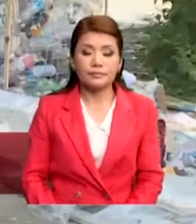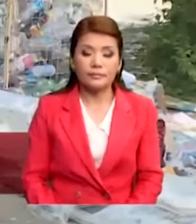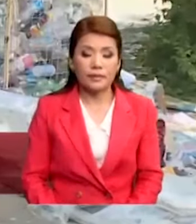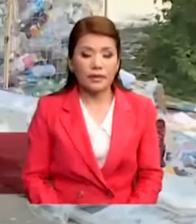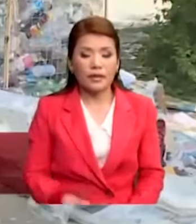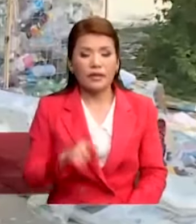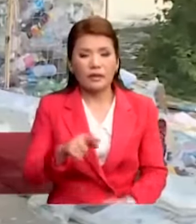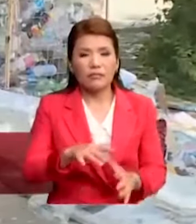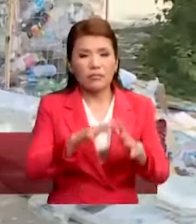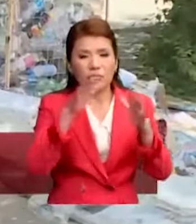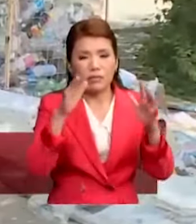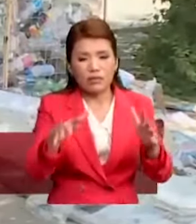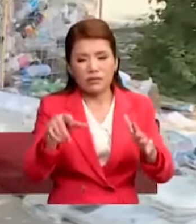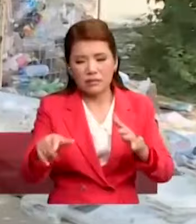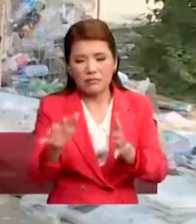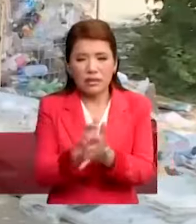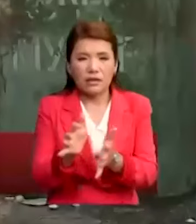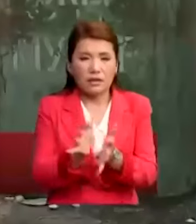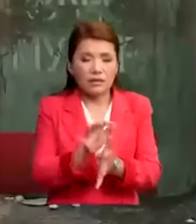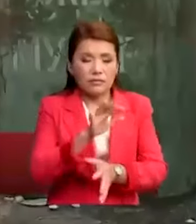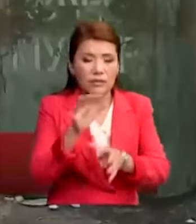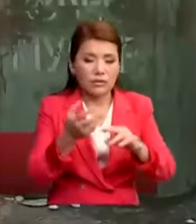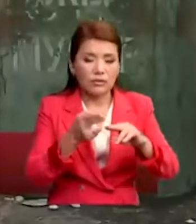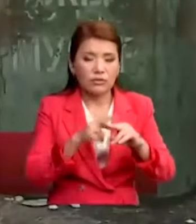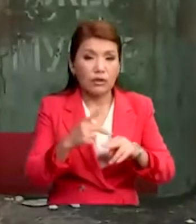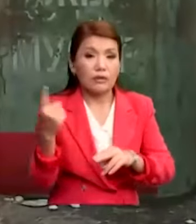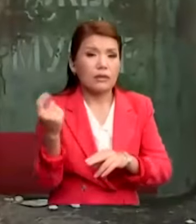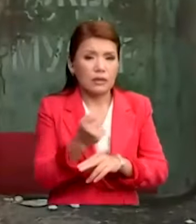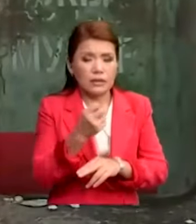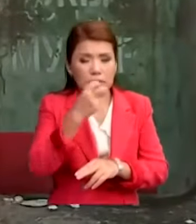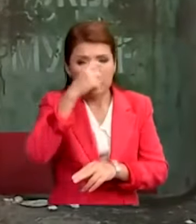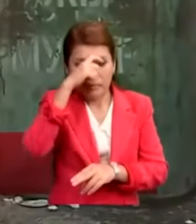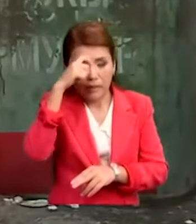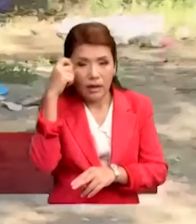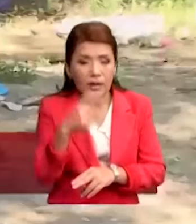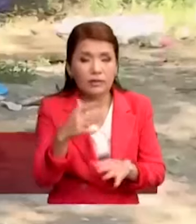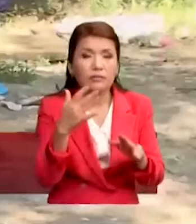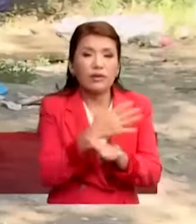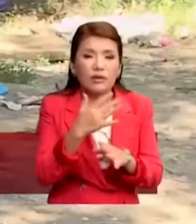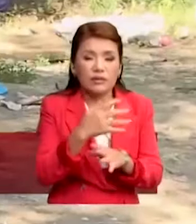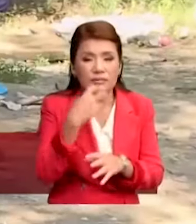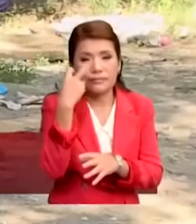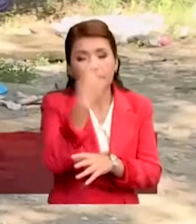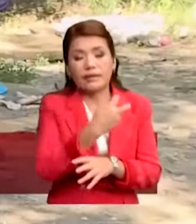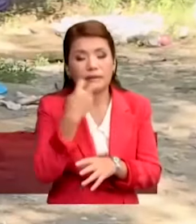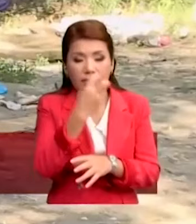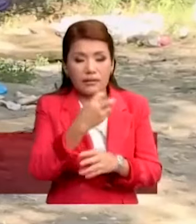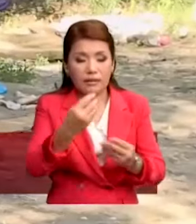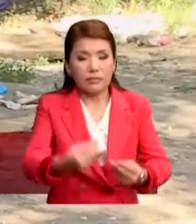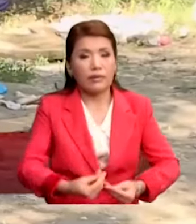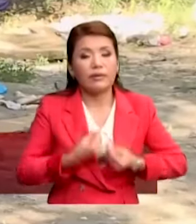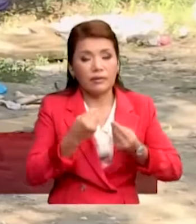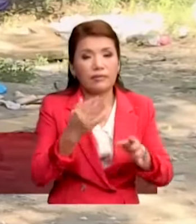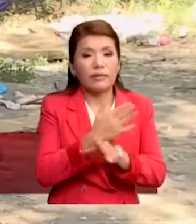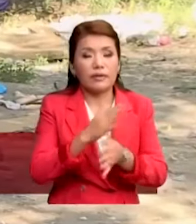Іші сырты түгілі жан-жағына дейін қоқысқа толған контейнерлер аптап ыстықта сасып, қаланың санитарлық эпидемиологиялық ахуалына кері әсерін тигізіп